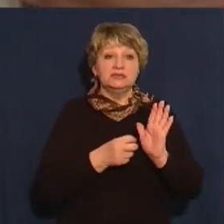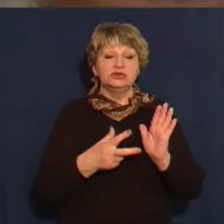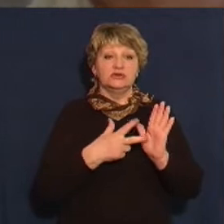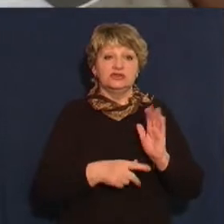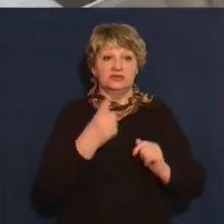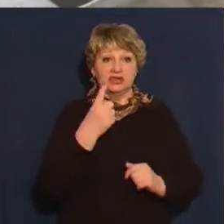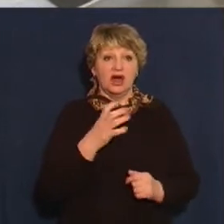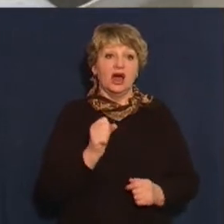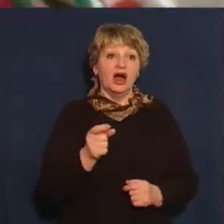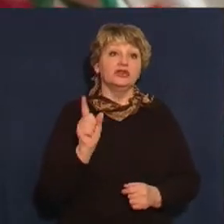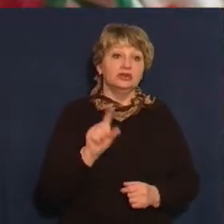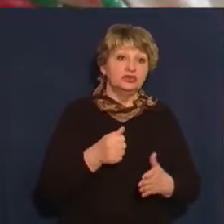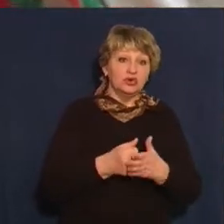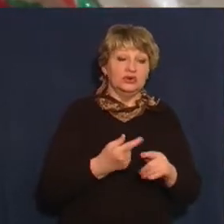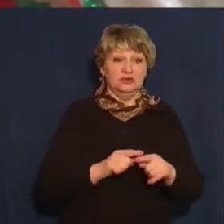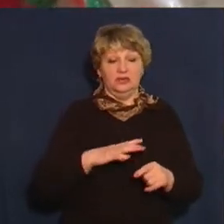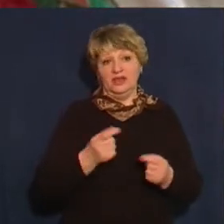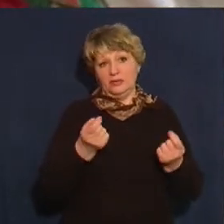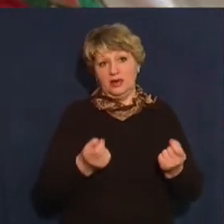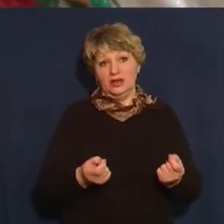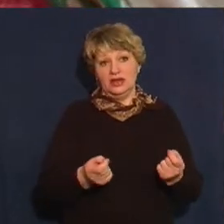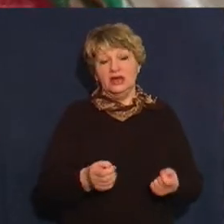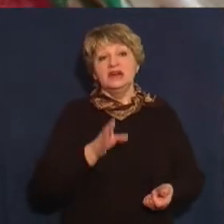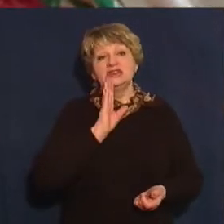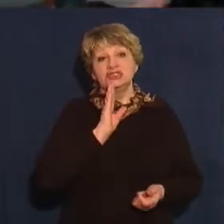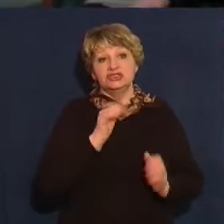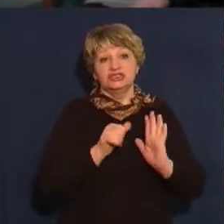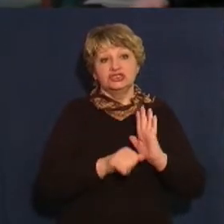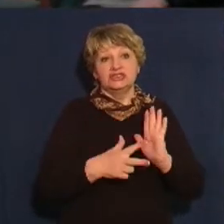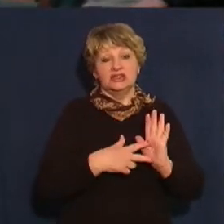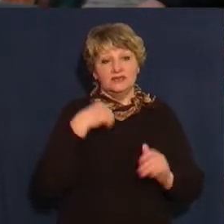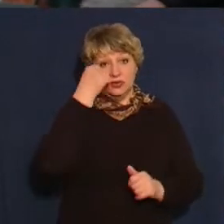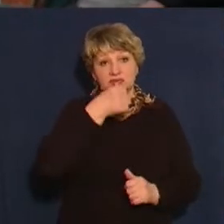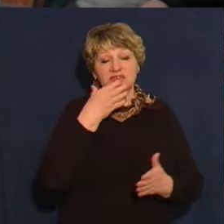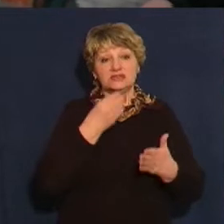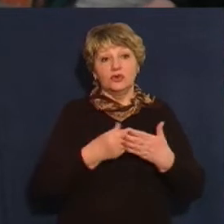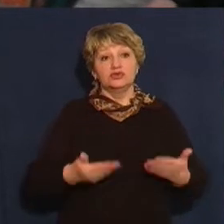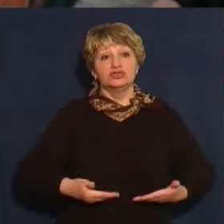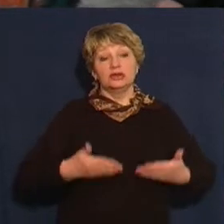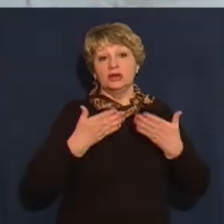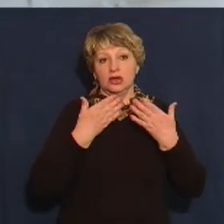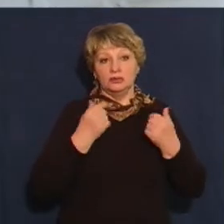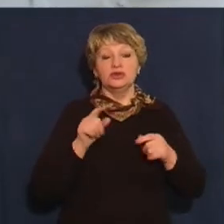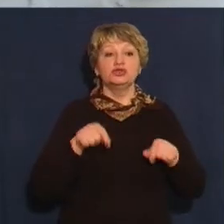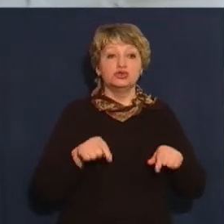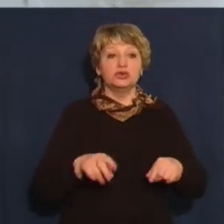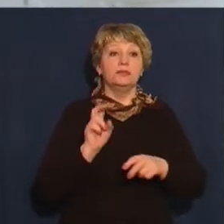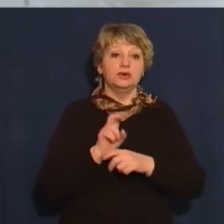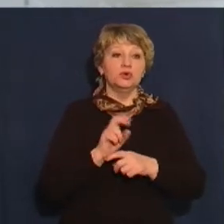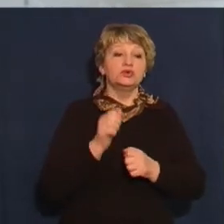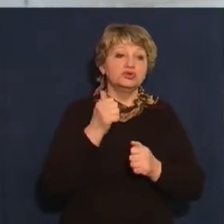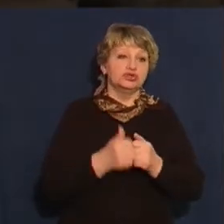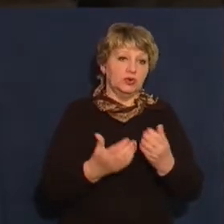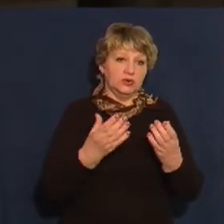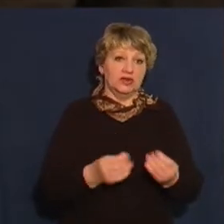а то була маленька. Світлані Мухонько 68 років. Власного житла немає. Сюди приходить щодня. Тут є